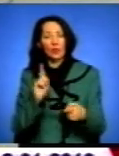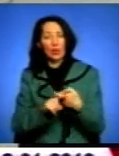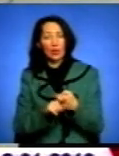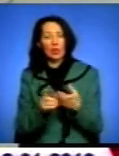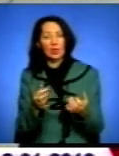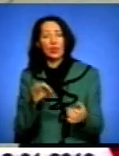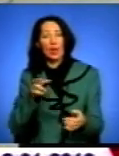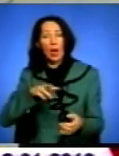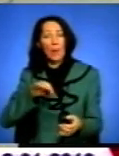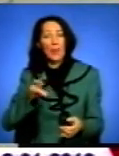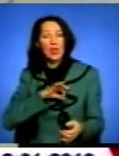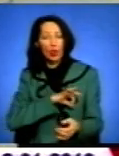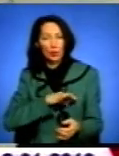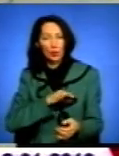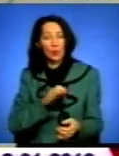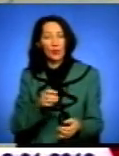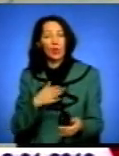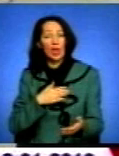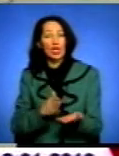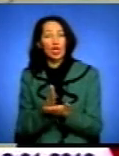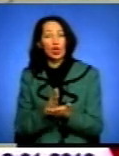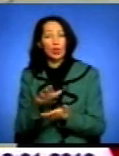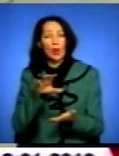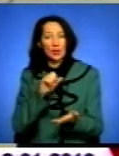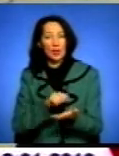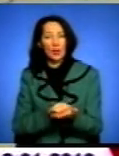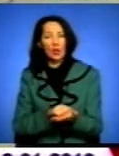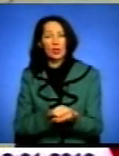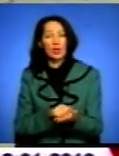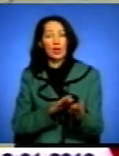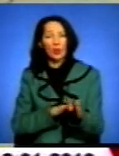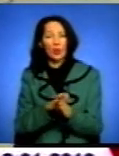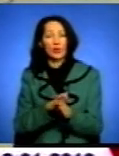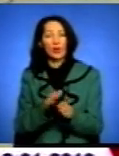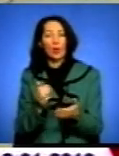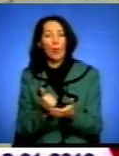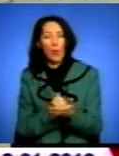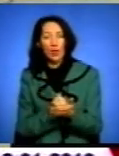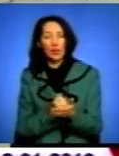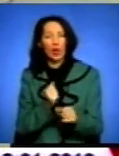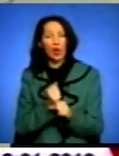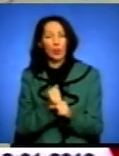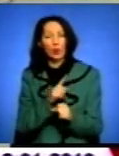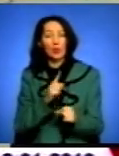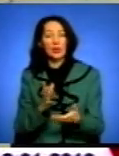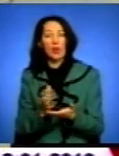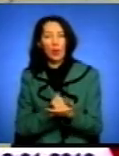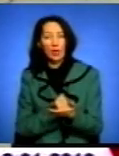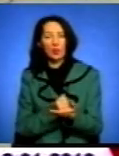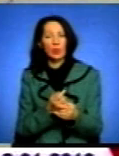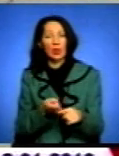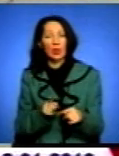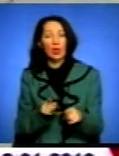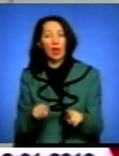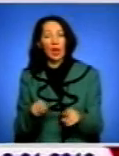прав. Наша служба займається наповненням бази і роботою з базами даних